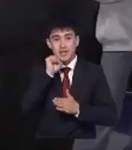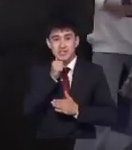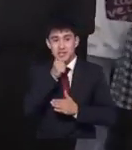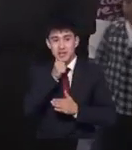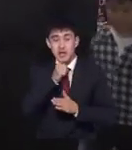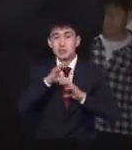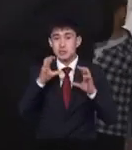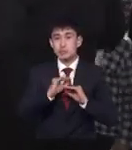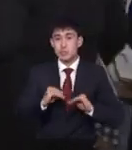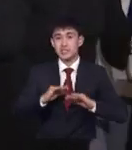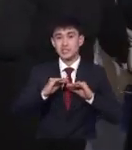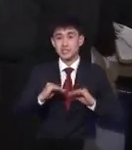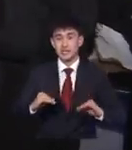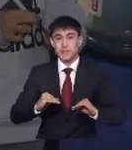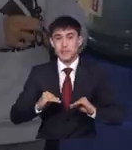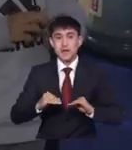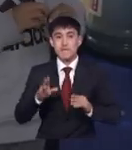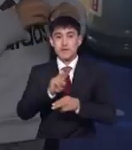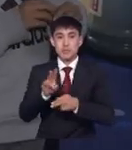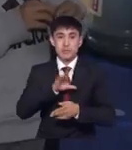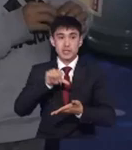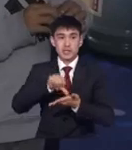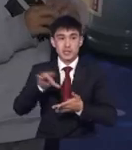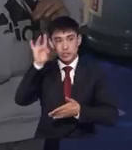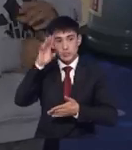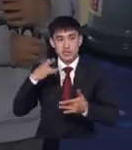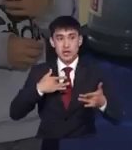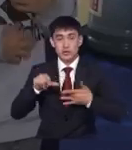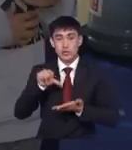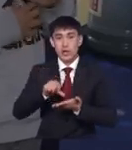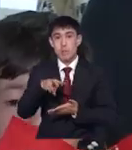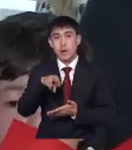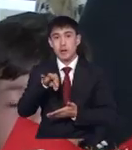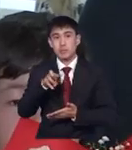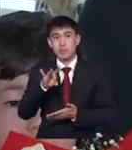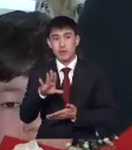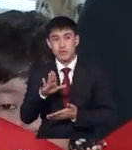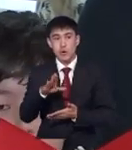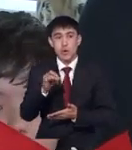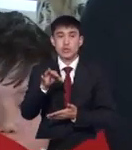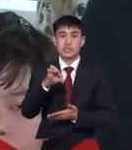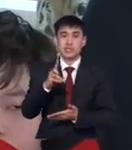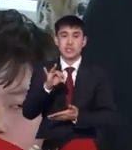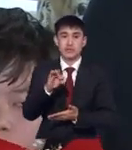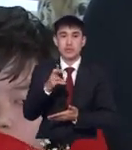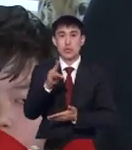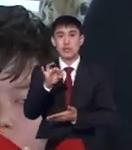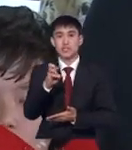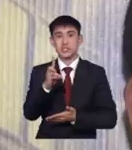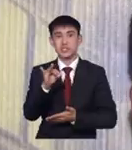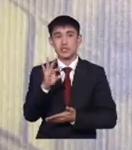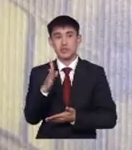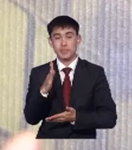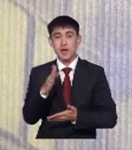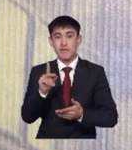о местных ребятах. Также в фильме были задействованы такие известные актеры, как Малик Абдрахманов, Олжас Альжанов и Куандых